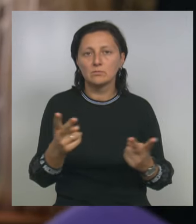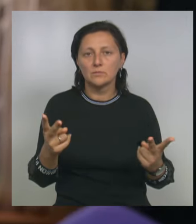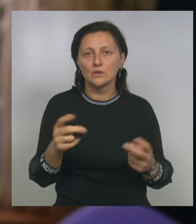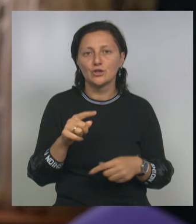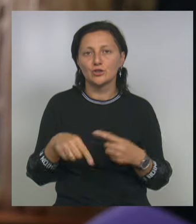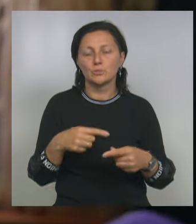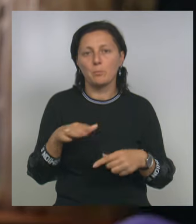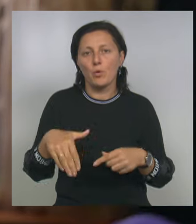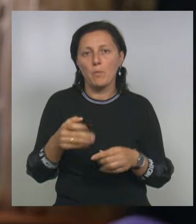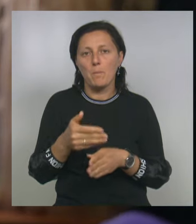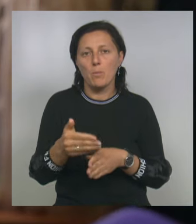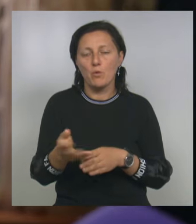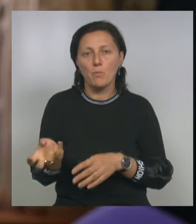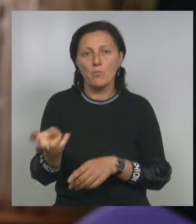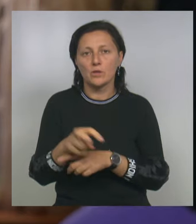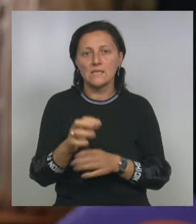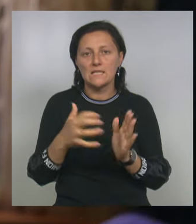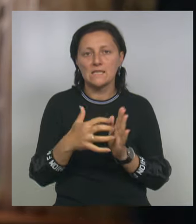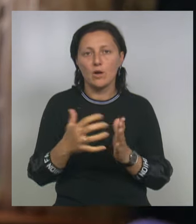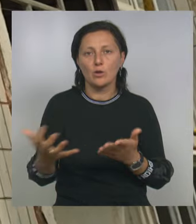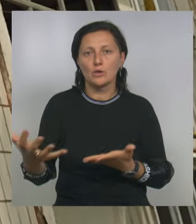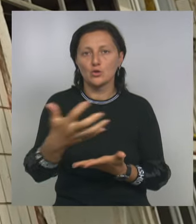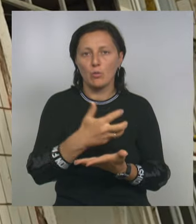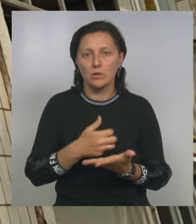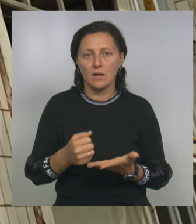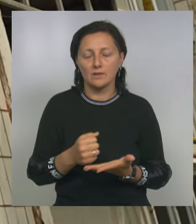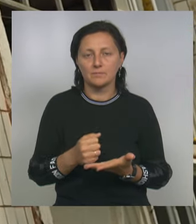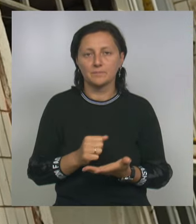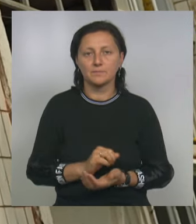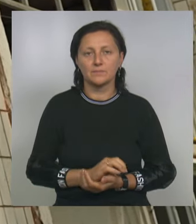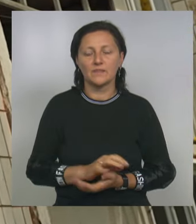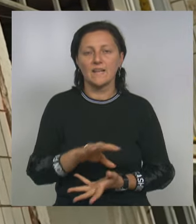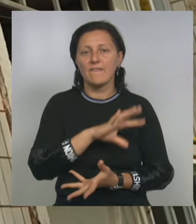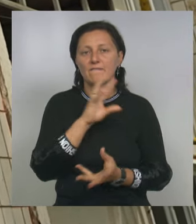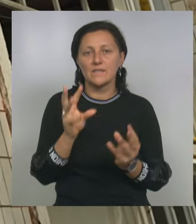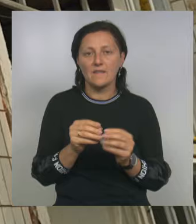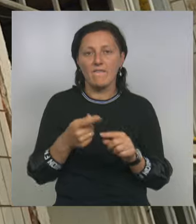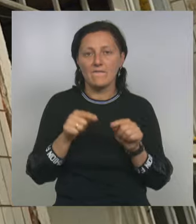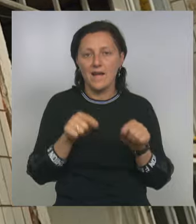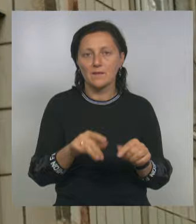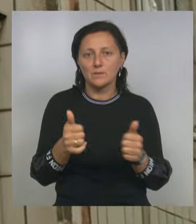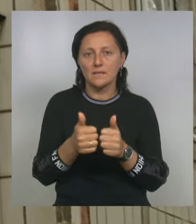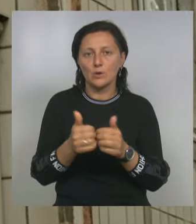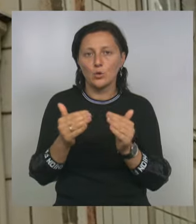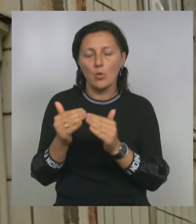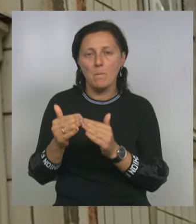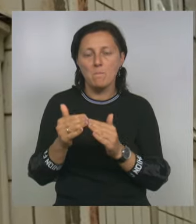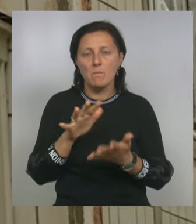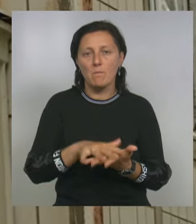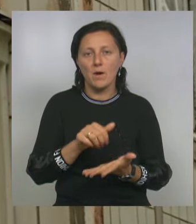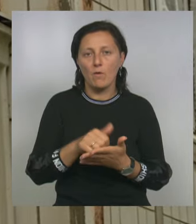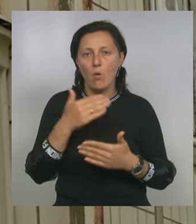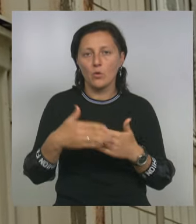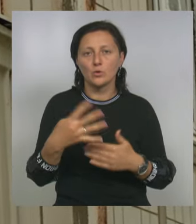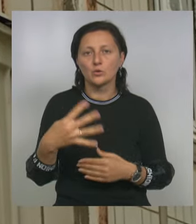некоторое время пришли, сняли стекла, собрали осколки. Всего в этом и соседнем доме повреждения получили более